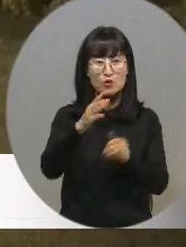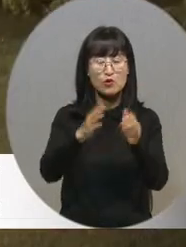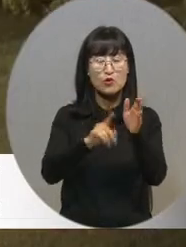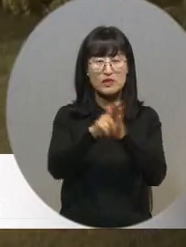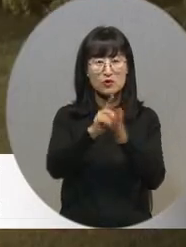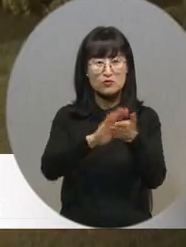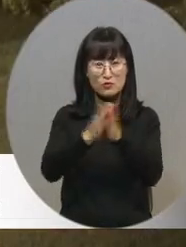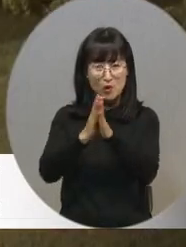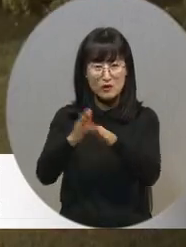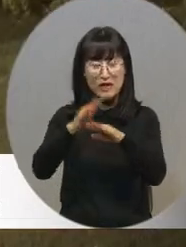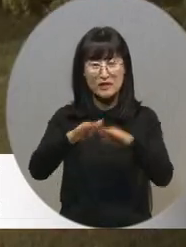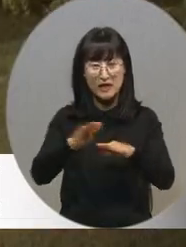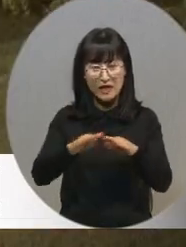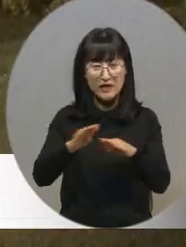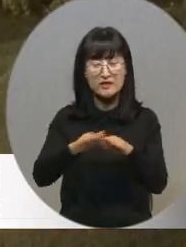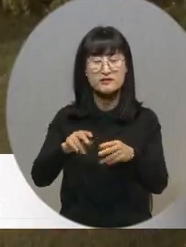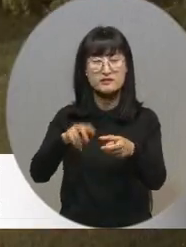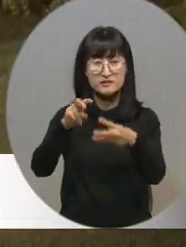해남농식품기후변화대응센터,